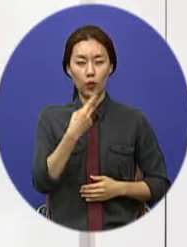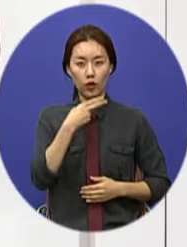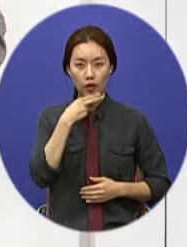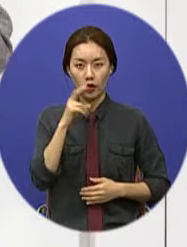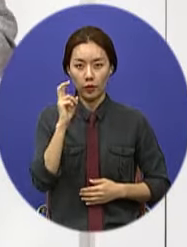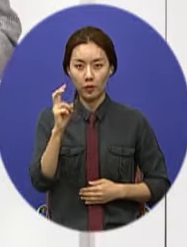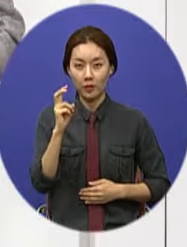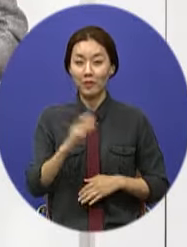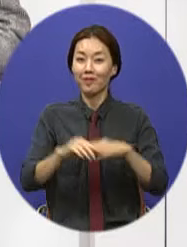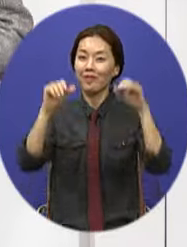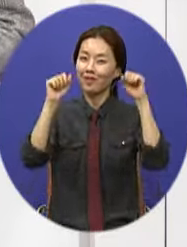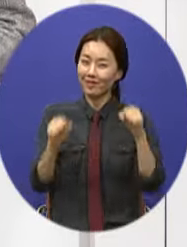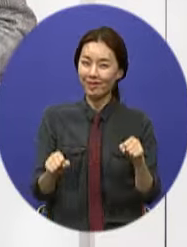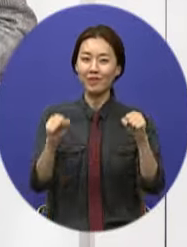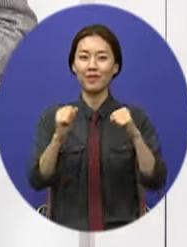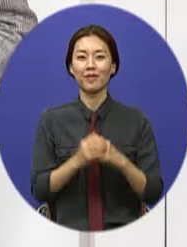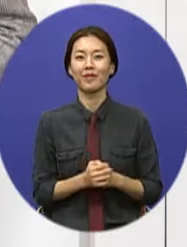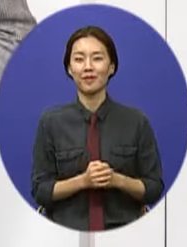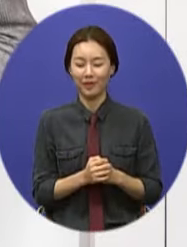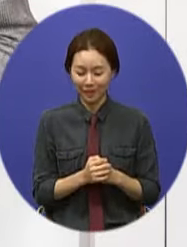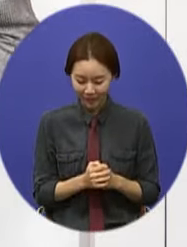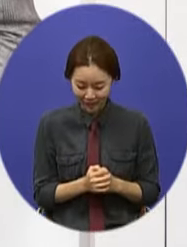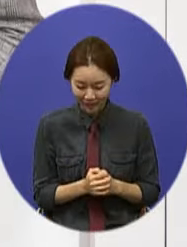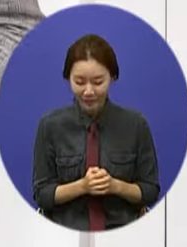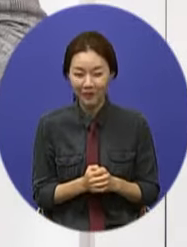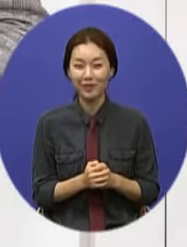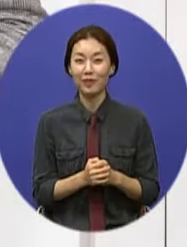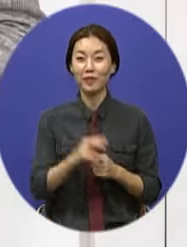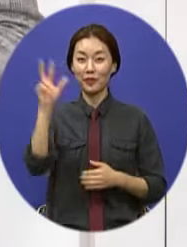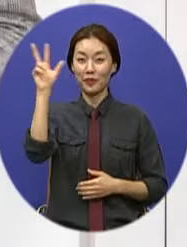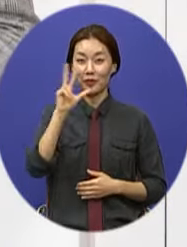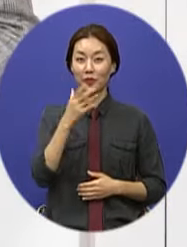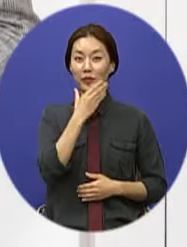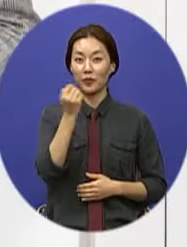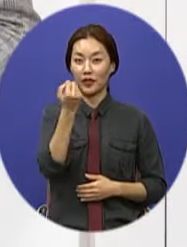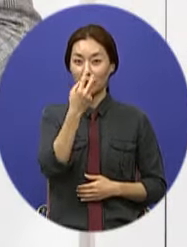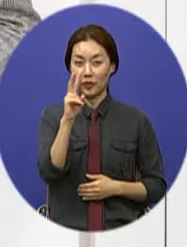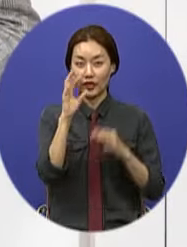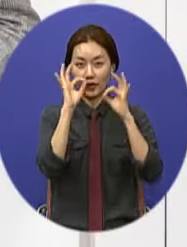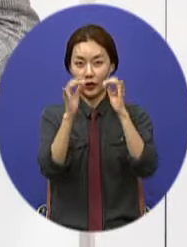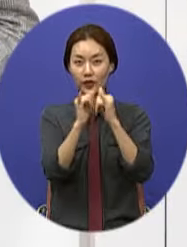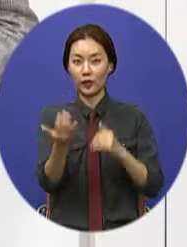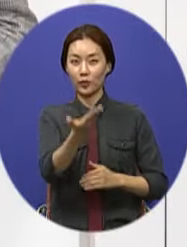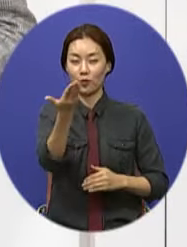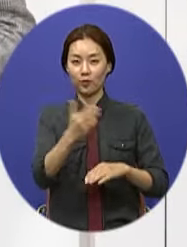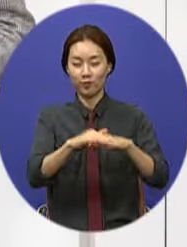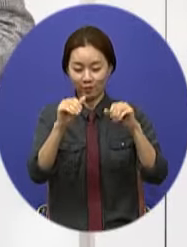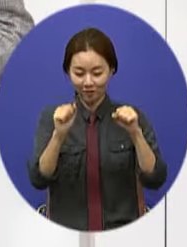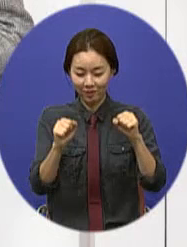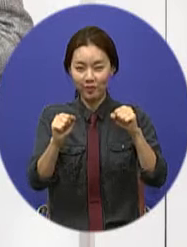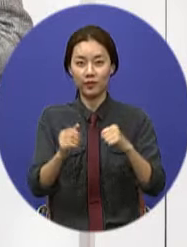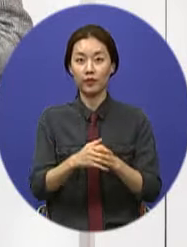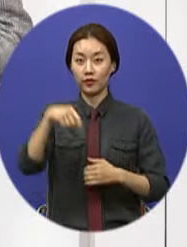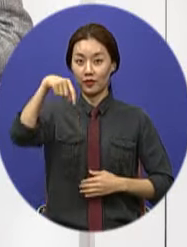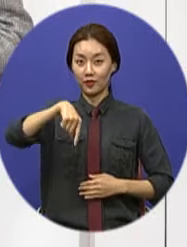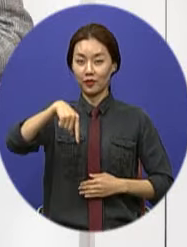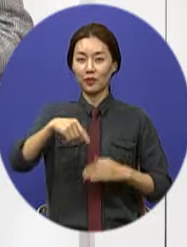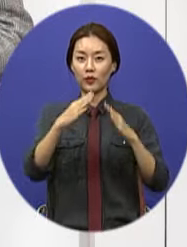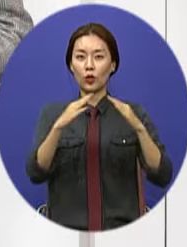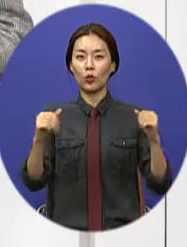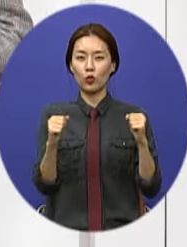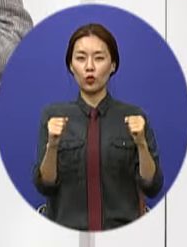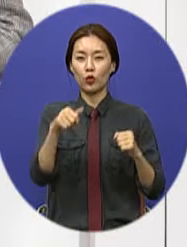보다. 안녕하세요. 안녕하세요. 신 복지 TV 시청자 여러분 안녕하세요. 여기 전북 구창의